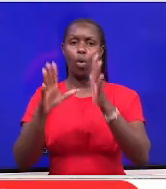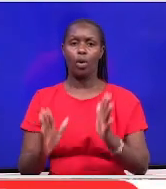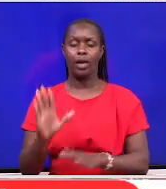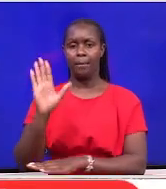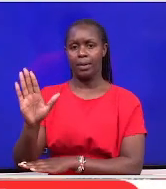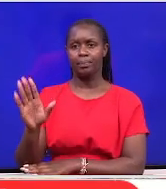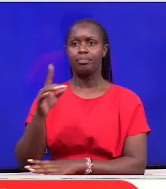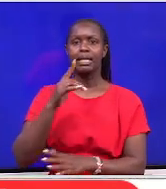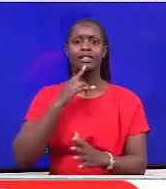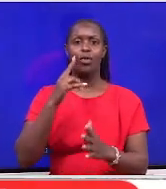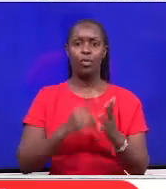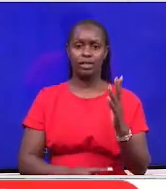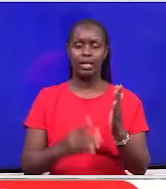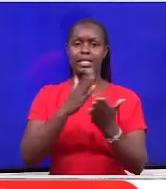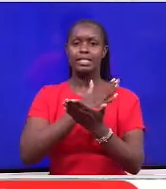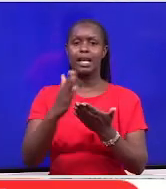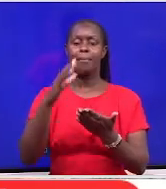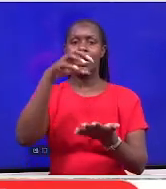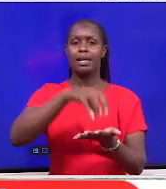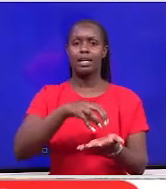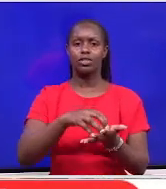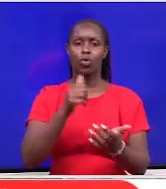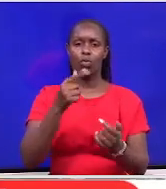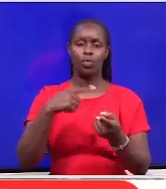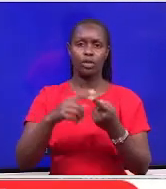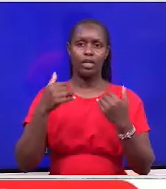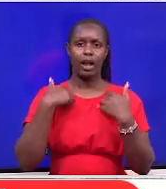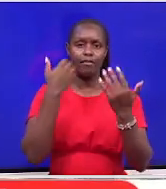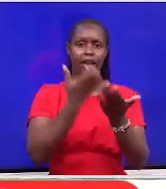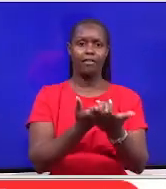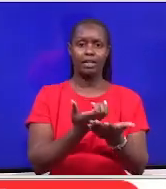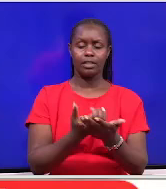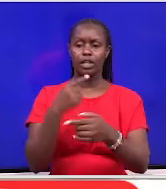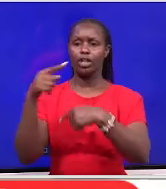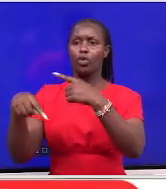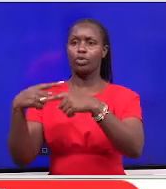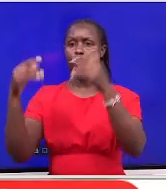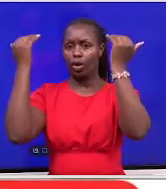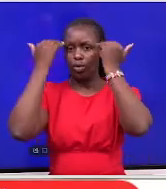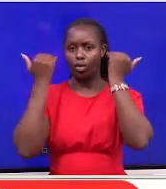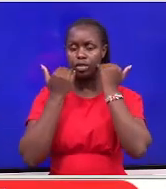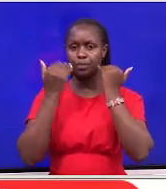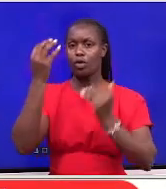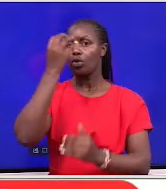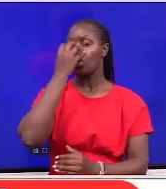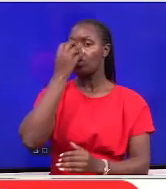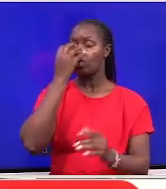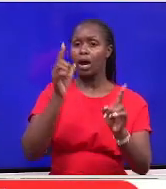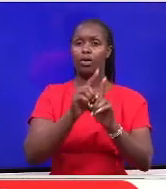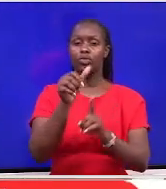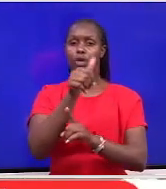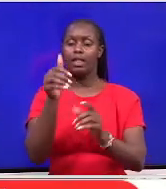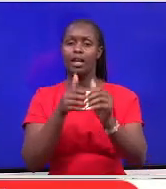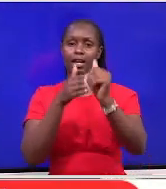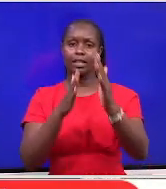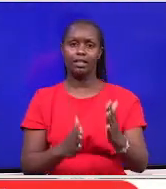aliambia mahakama kuwa baadhi ya kesi ambazo zilikusudiwa kuwa na ushahidi bado ziko mahakamani. Rais William Ruto na viongozi wengine wakuu wa chama